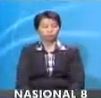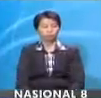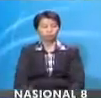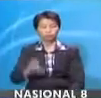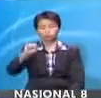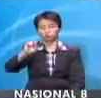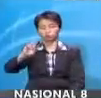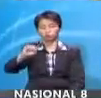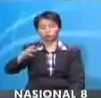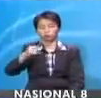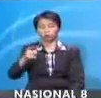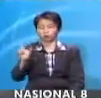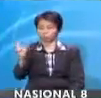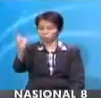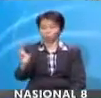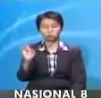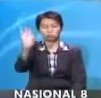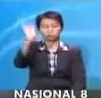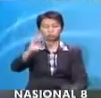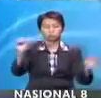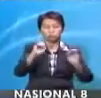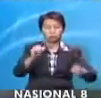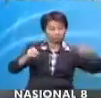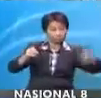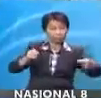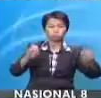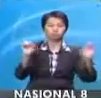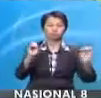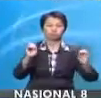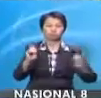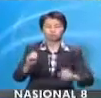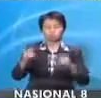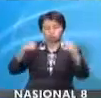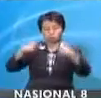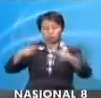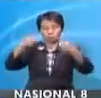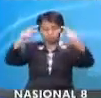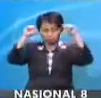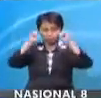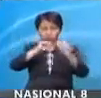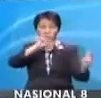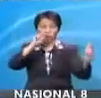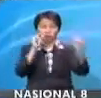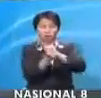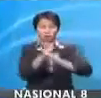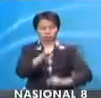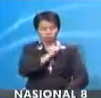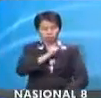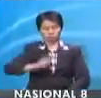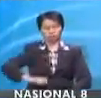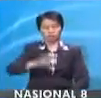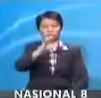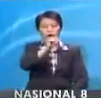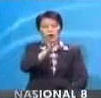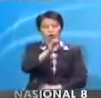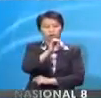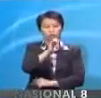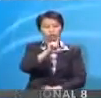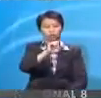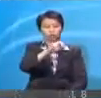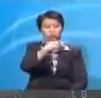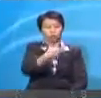Subahan muncul calon tunggal tanpa dicabar bertanding bagi jawatan Presiden menggantikan Tengku Abdullah Sultan Ahmad